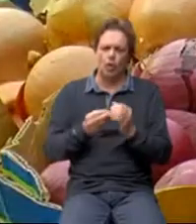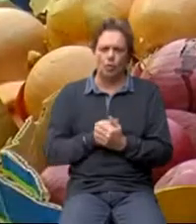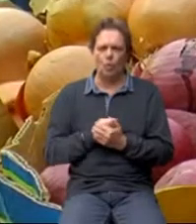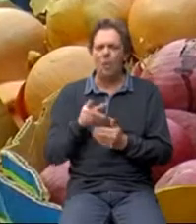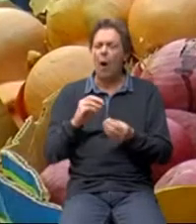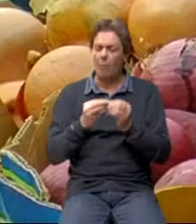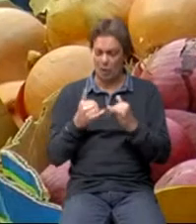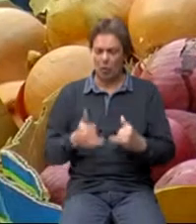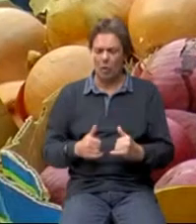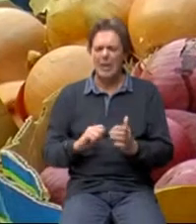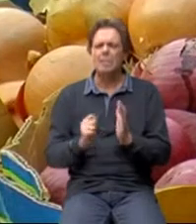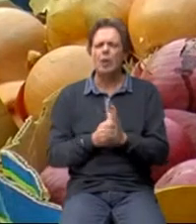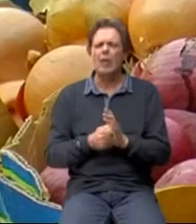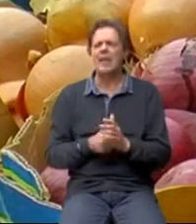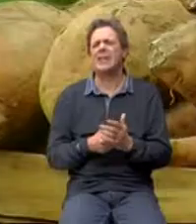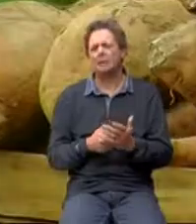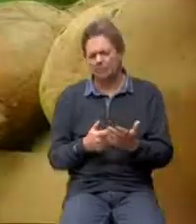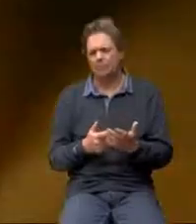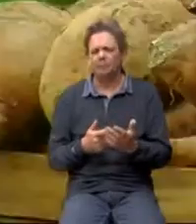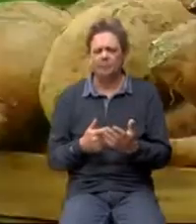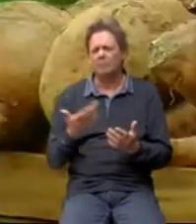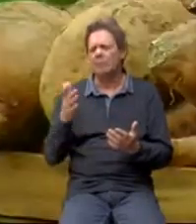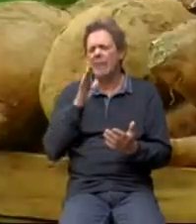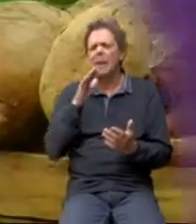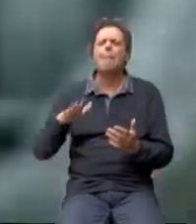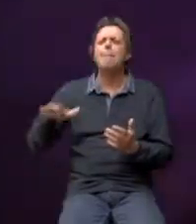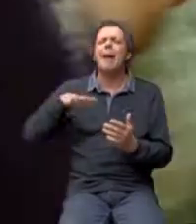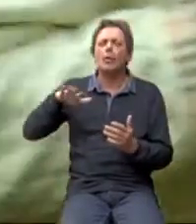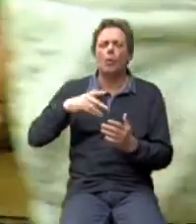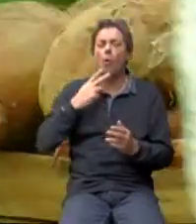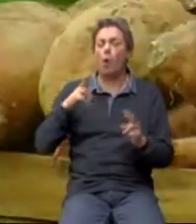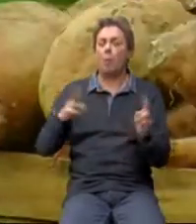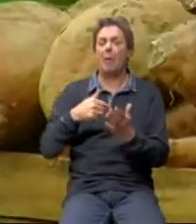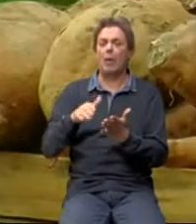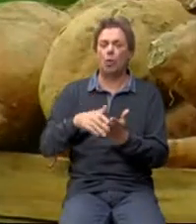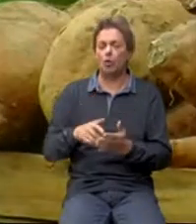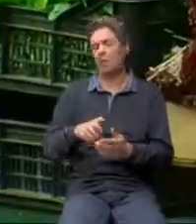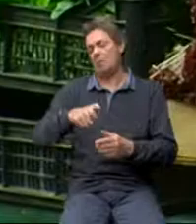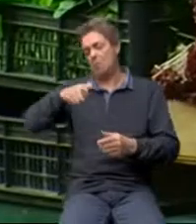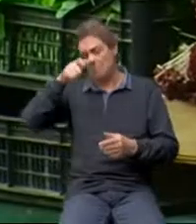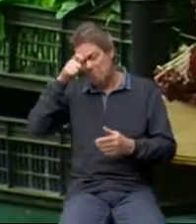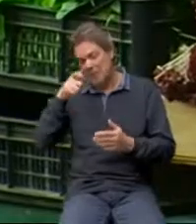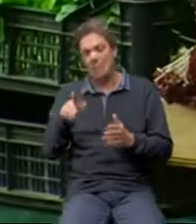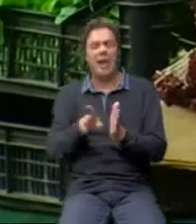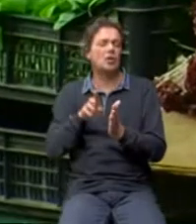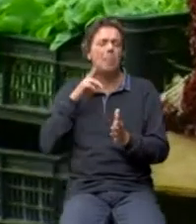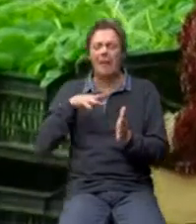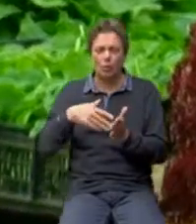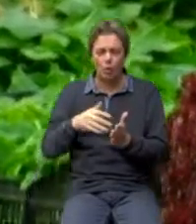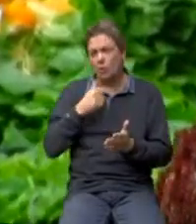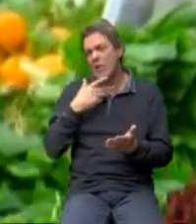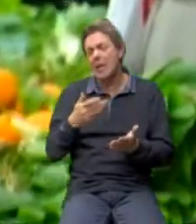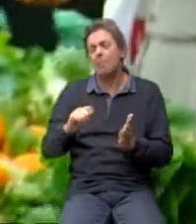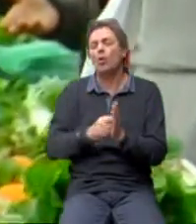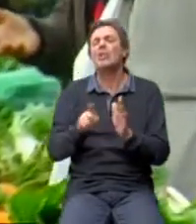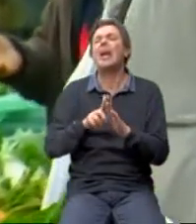ovom tržištu danas prodaje se znači roba, na primjer iz Makedonije, koji imaju puno manje troškove ili Srbije i od nekog drugog, i prodaje se po domaću